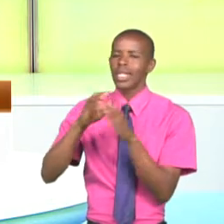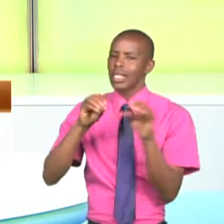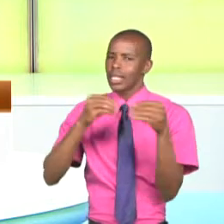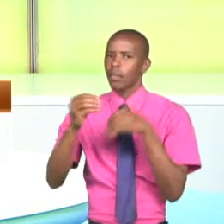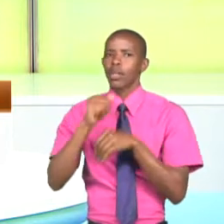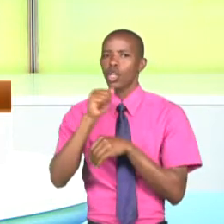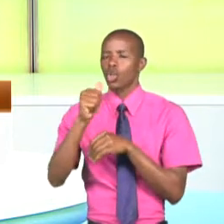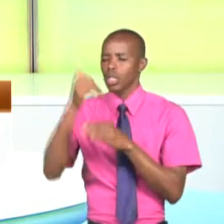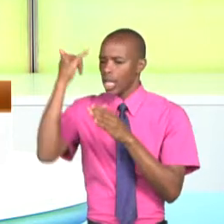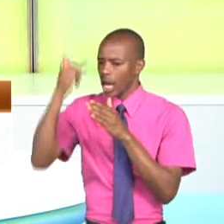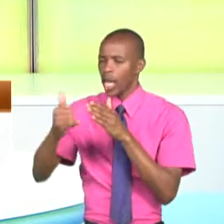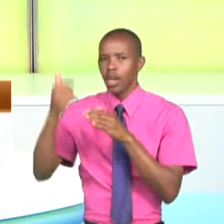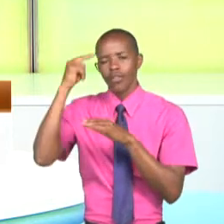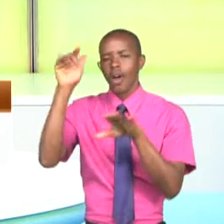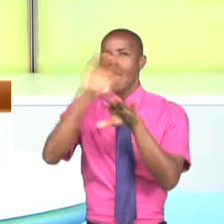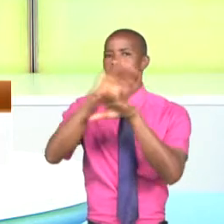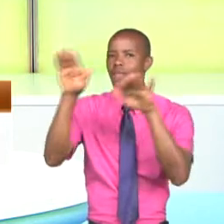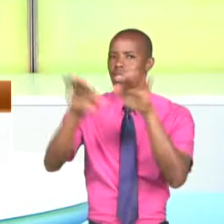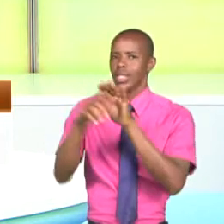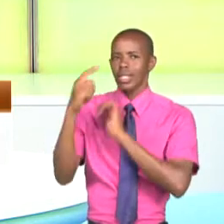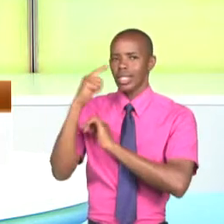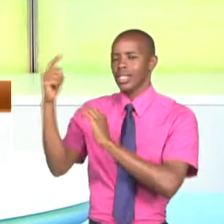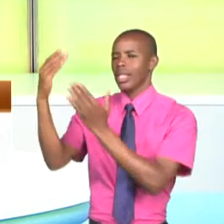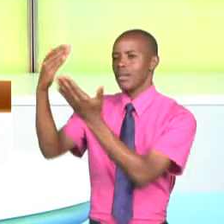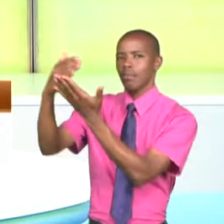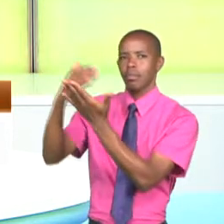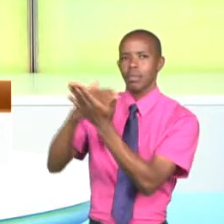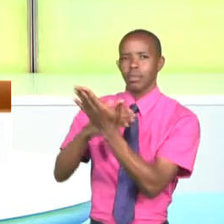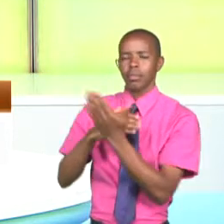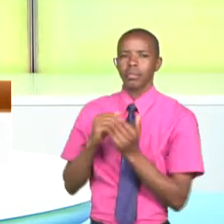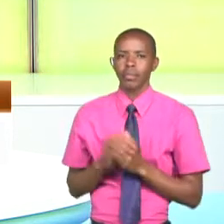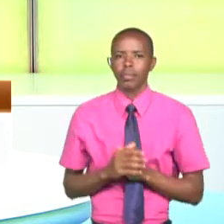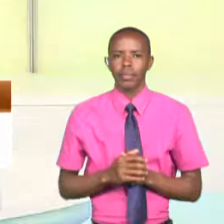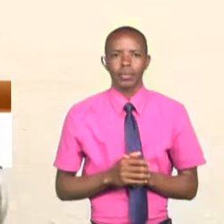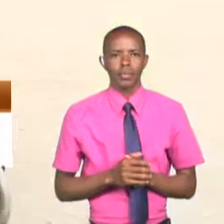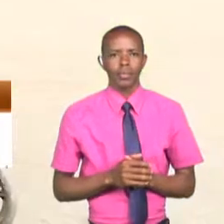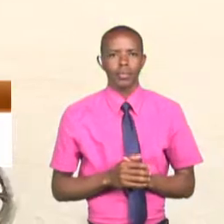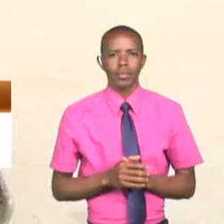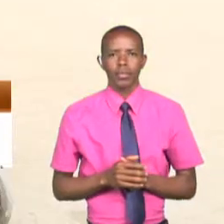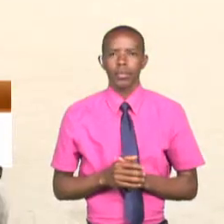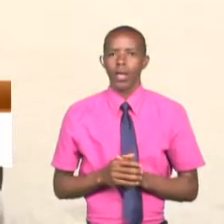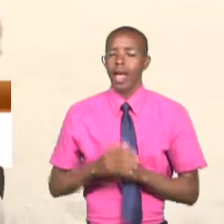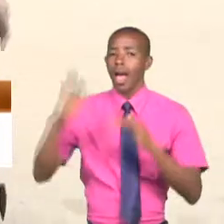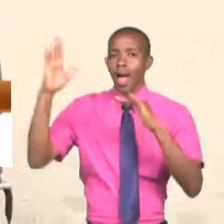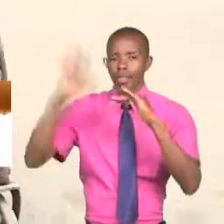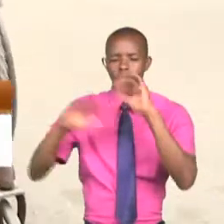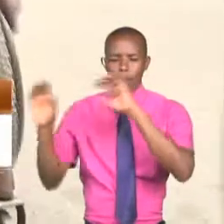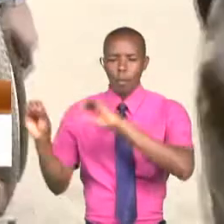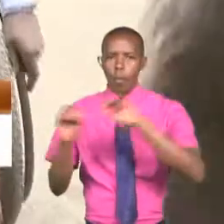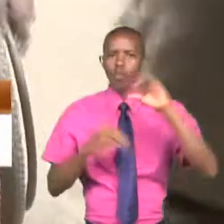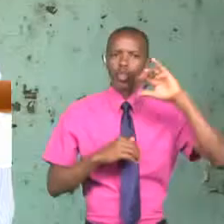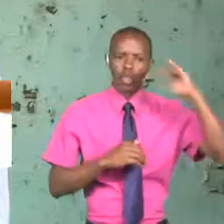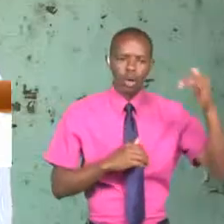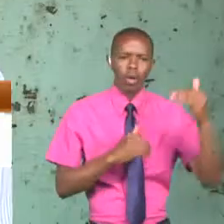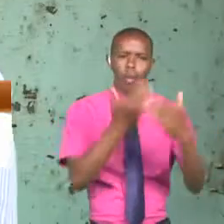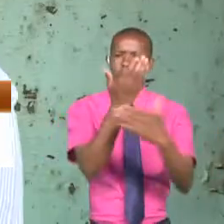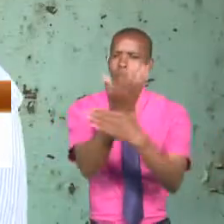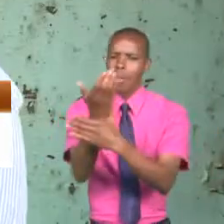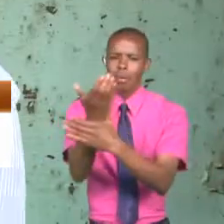sio mwisho wa kila kitu. Andrew Kero basi anatuarifu zaidi. So badala kwenda pale town kuwa